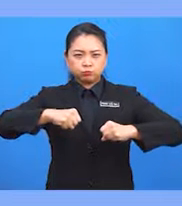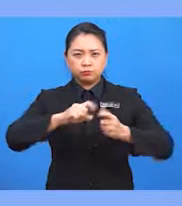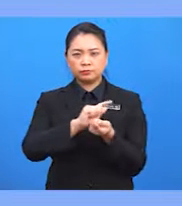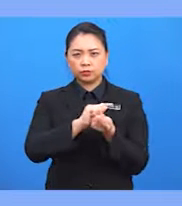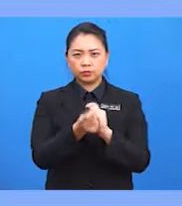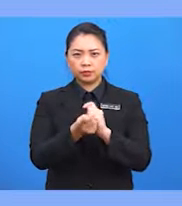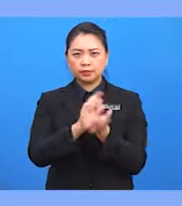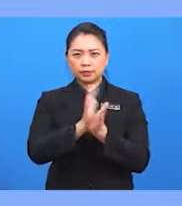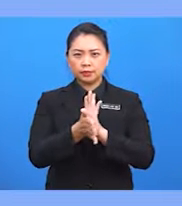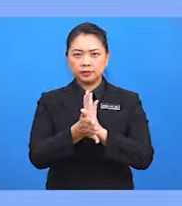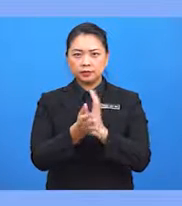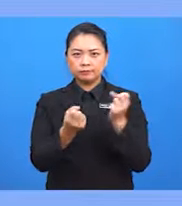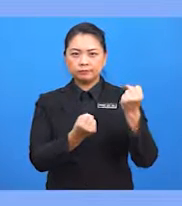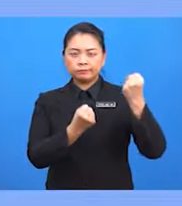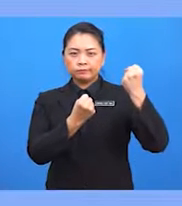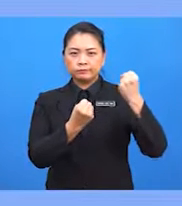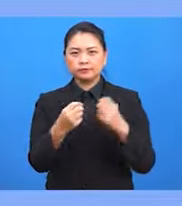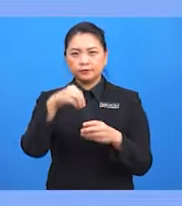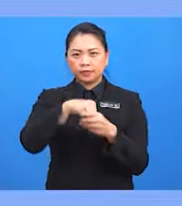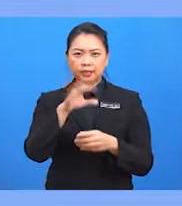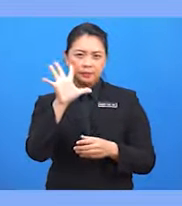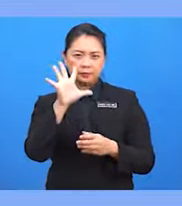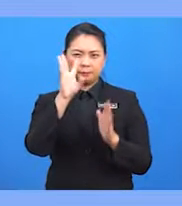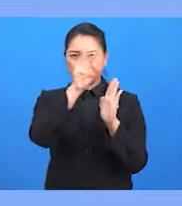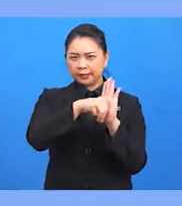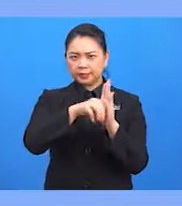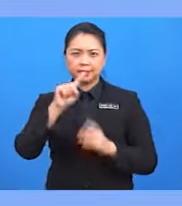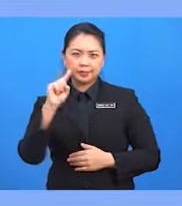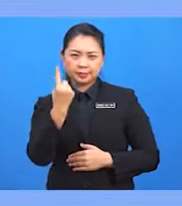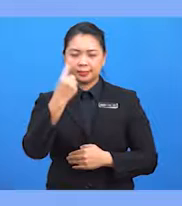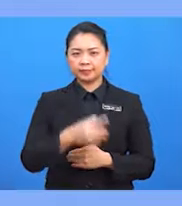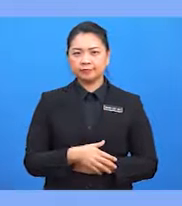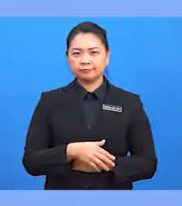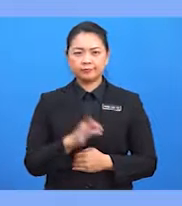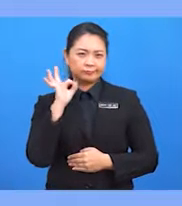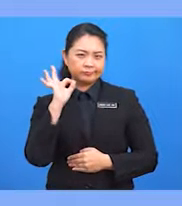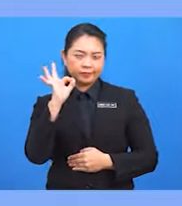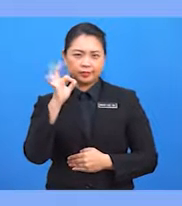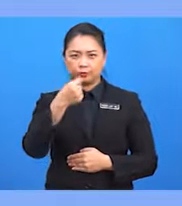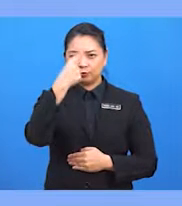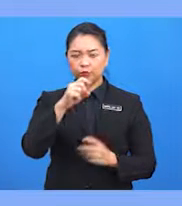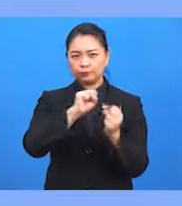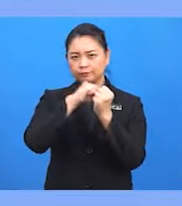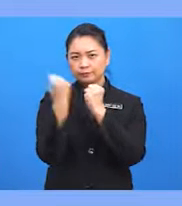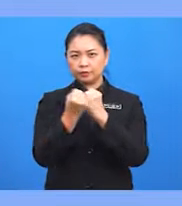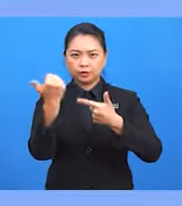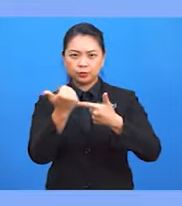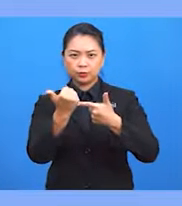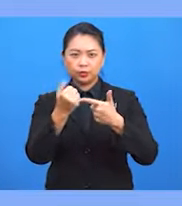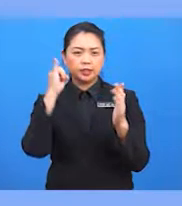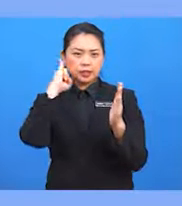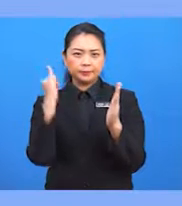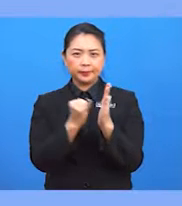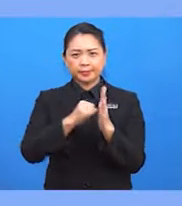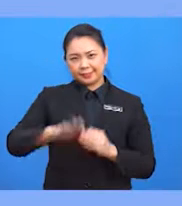bertukar menjadi sasa berotot dalam 5 minit sahaja. Okey, untuk situasi kedua, imej